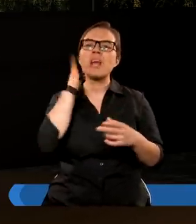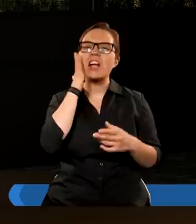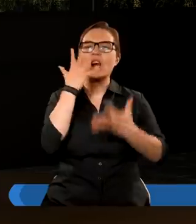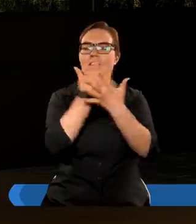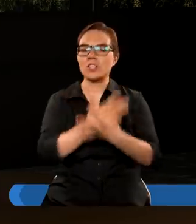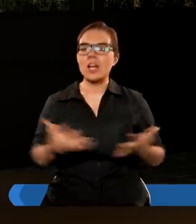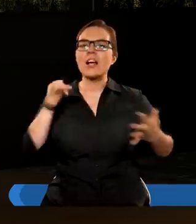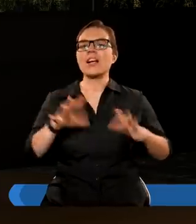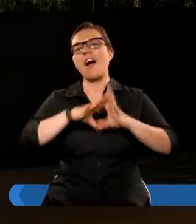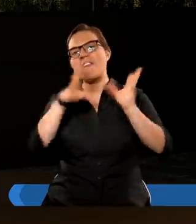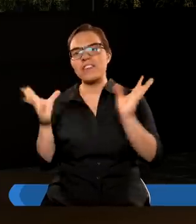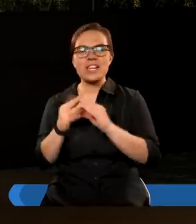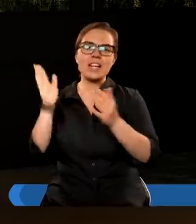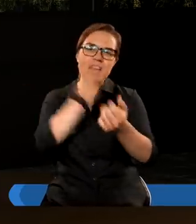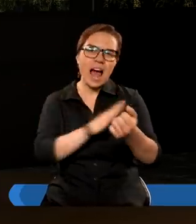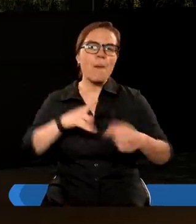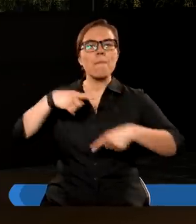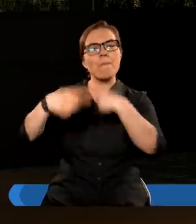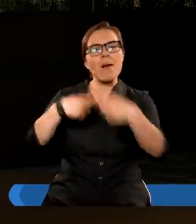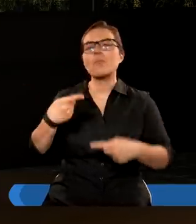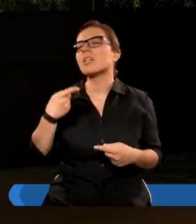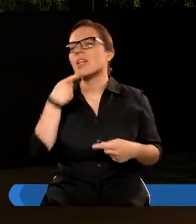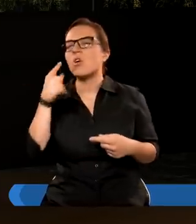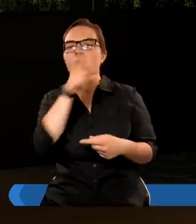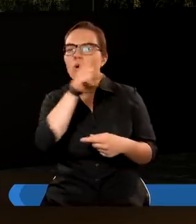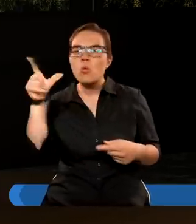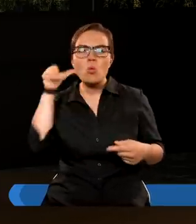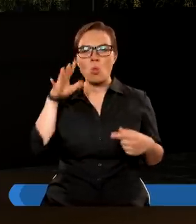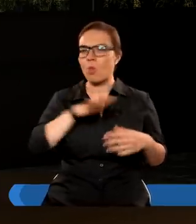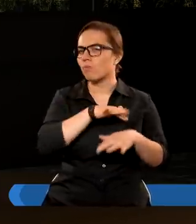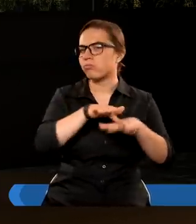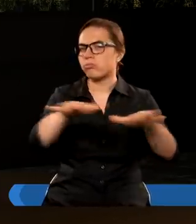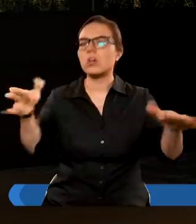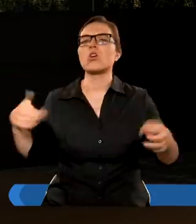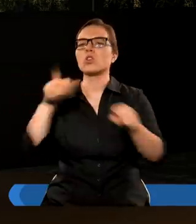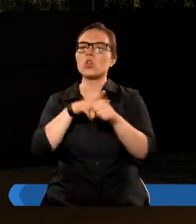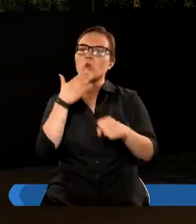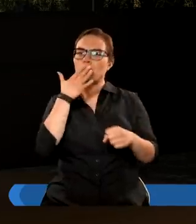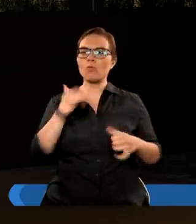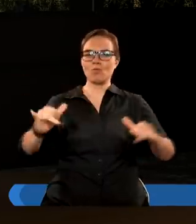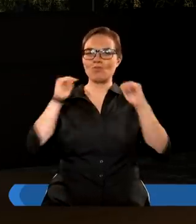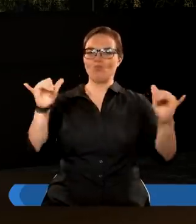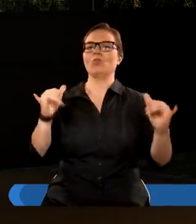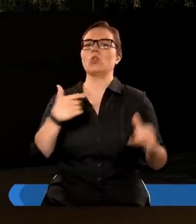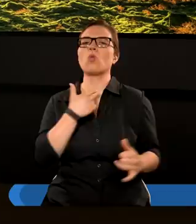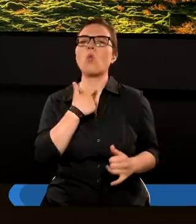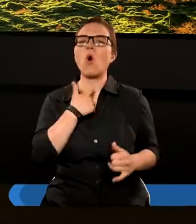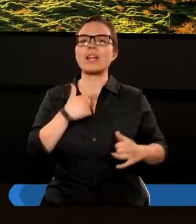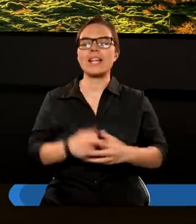ziemi i wszystkim narodom i plemionom i językom i ludom, który mówił donośnym głosem.